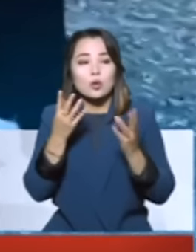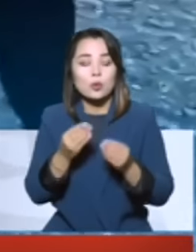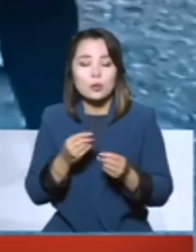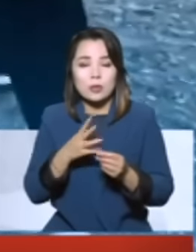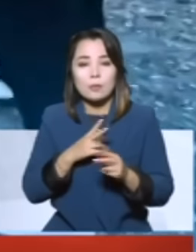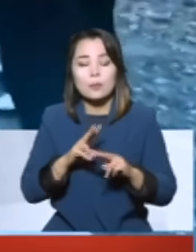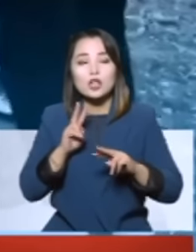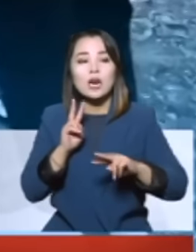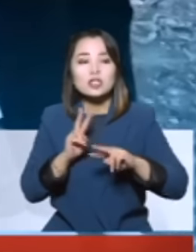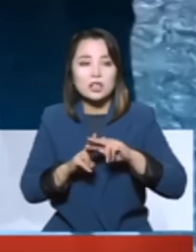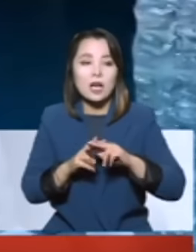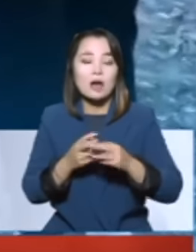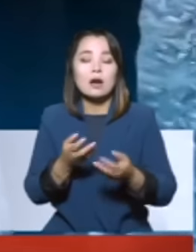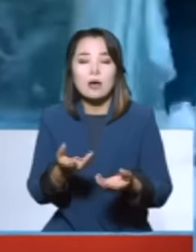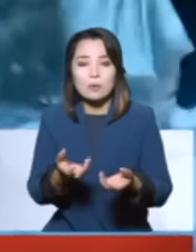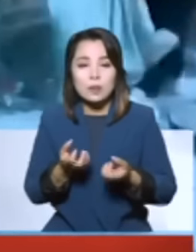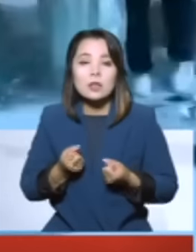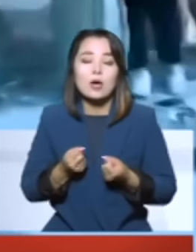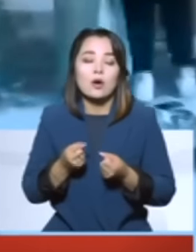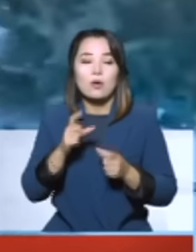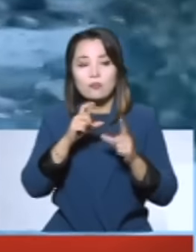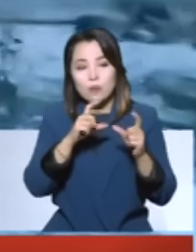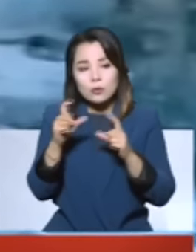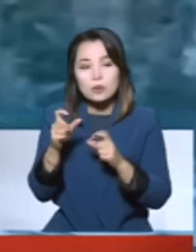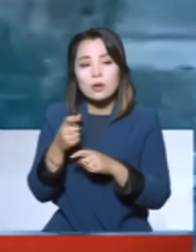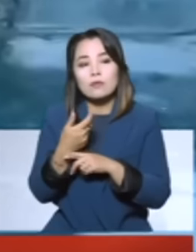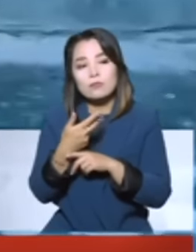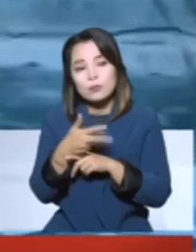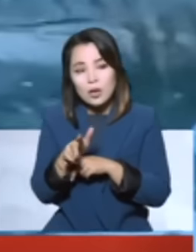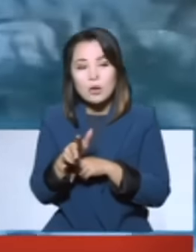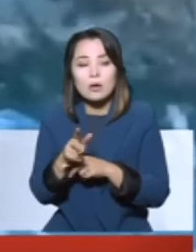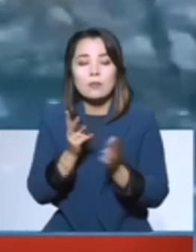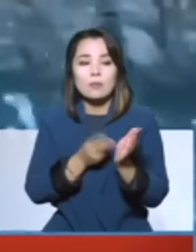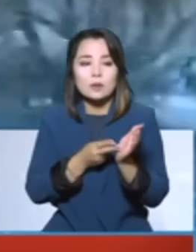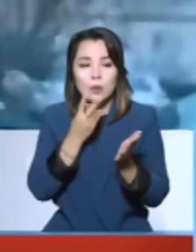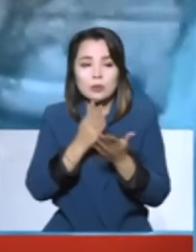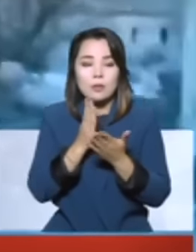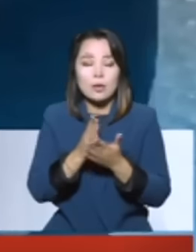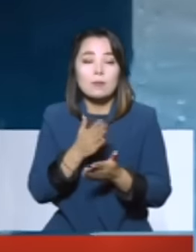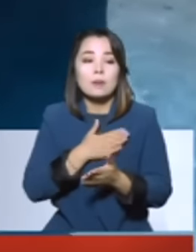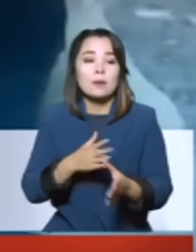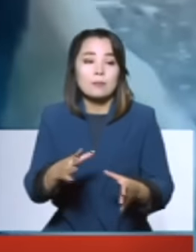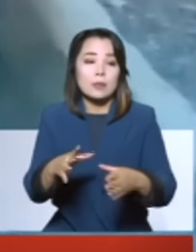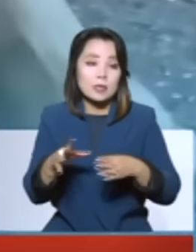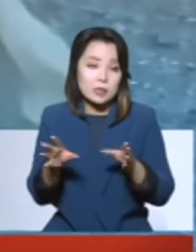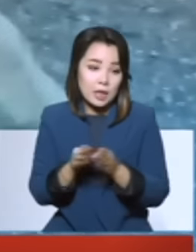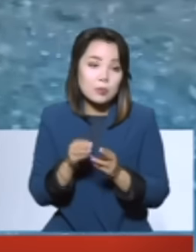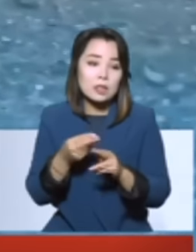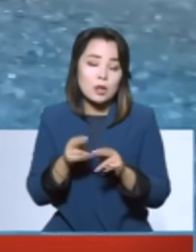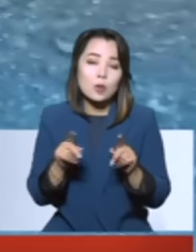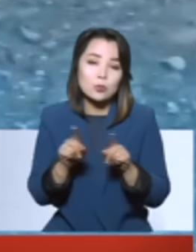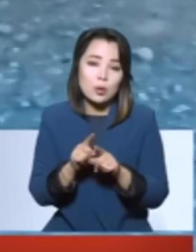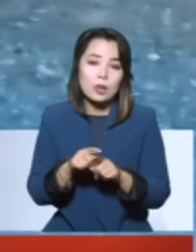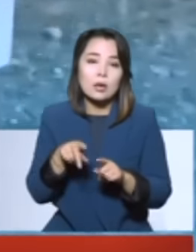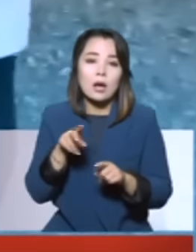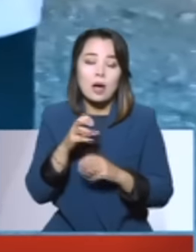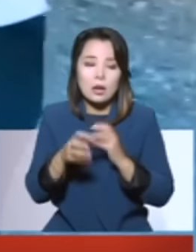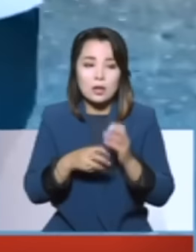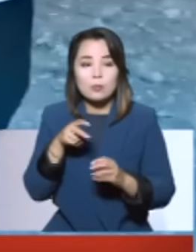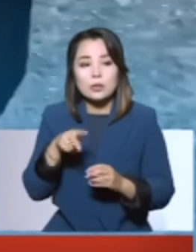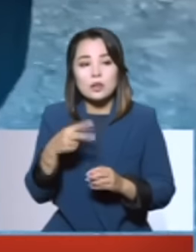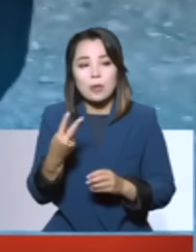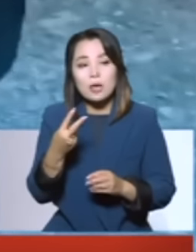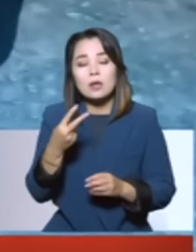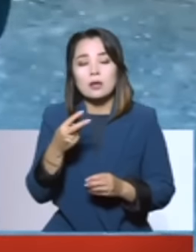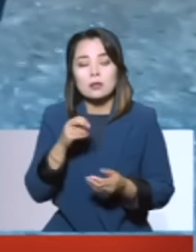қолданып, челлендж аясында фотосуреттер мен видеолармен бөлісу керек. Сондай-ақ біргеміз таза әлем 2022 парақшасын белгілеу